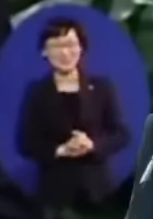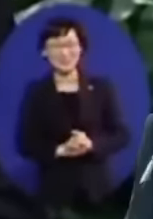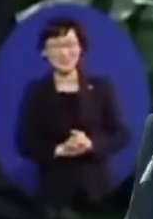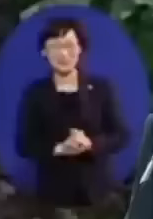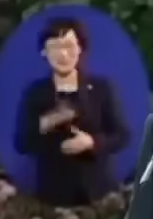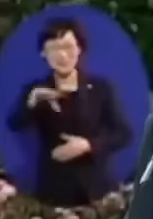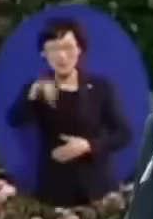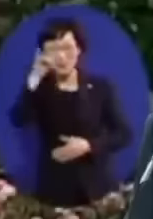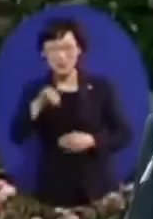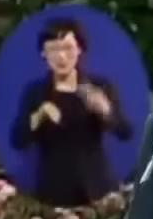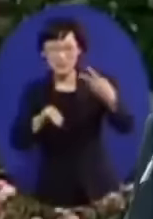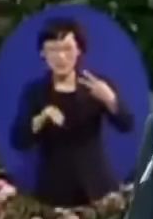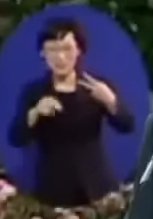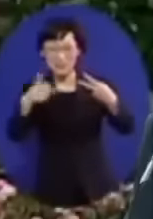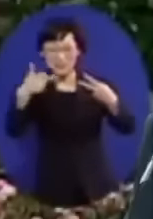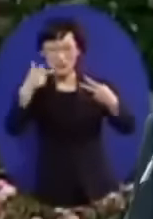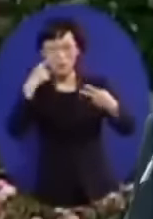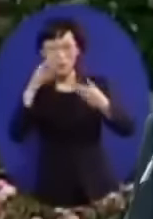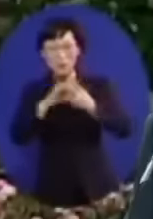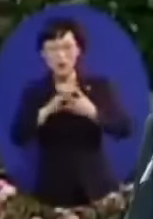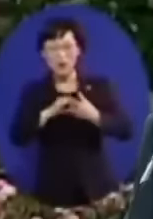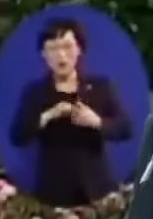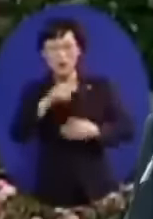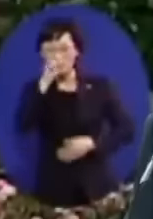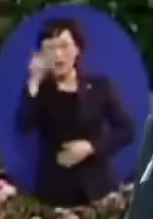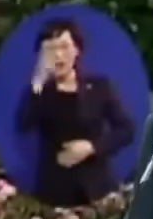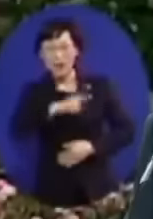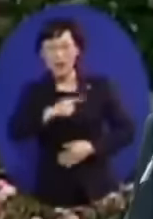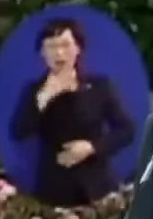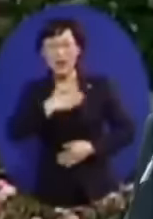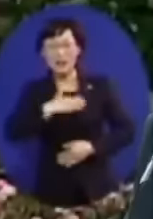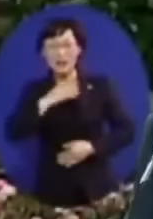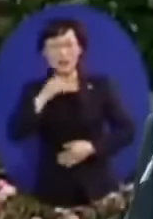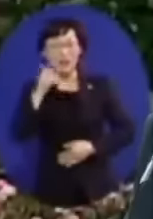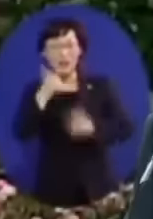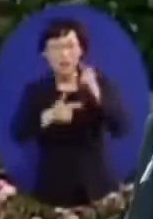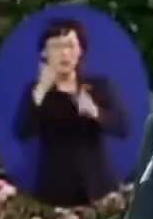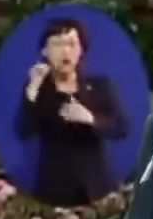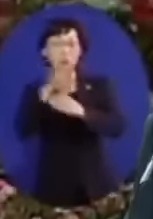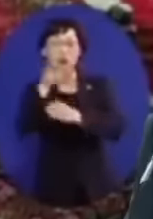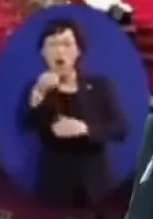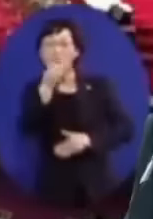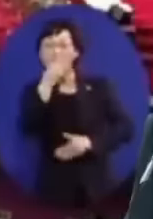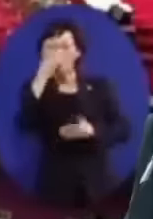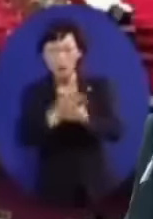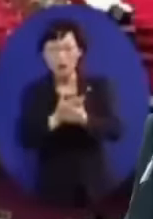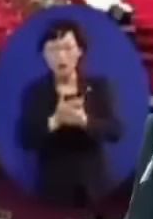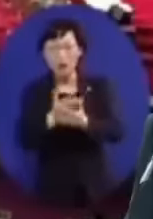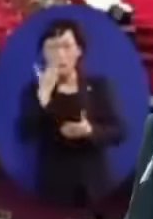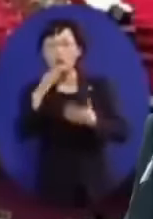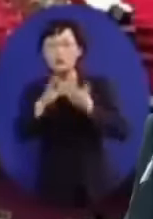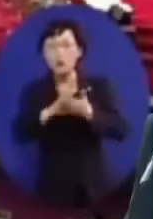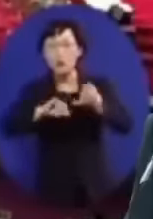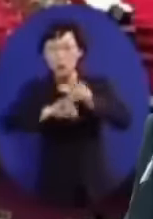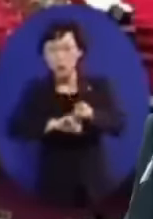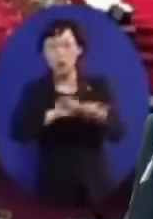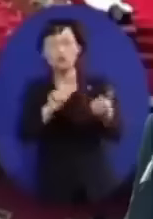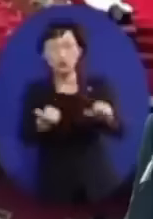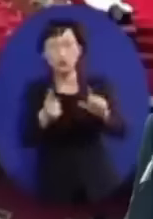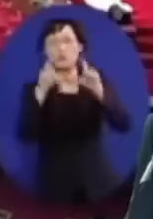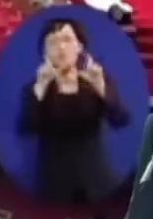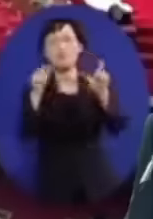창세기 2장 17절에 선악을 알게 하는 나무의 열매는 먹지 말라, 먹는 날에는 내가 반드시 죽으리라고